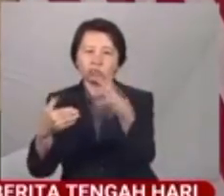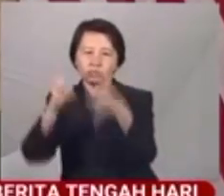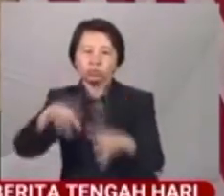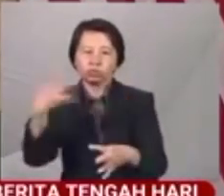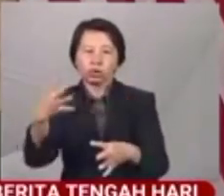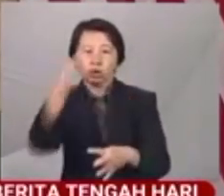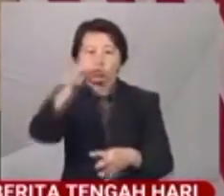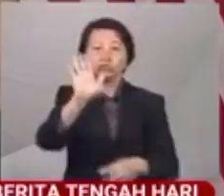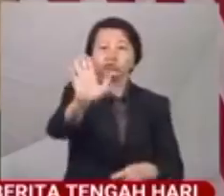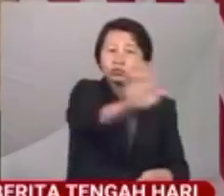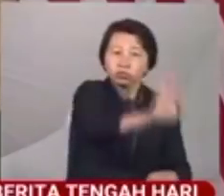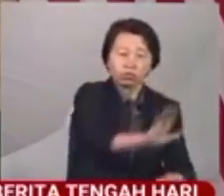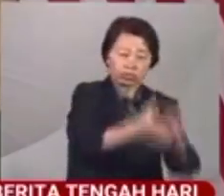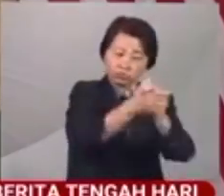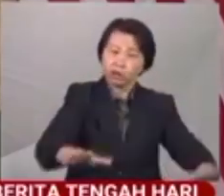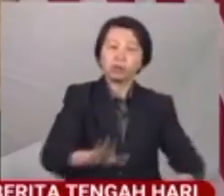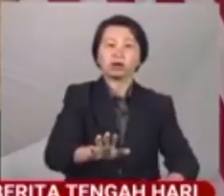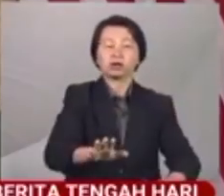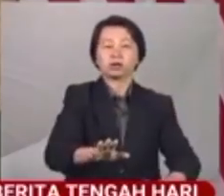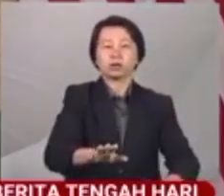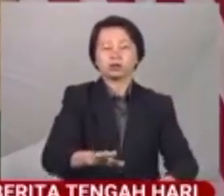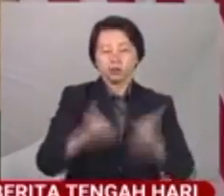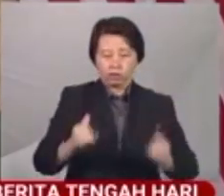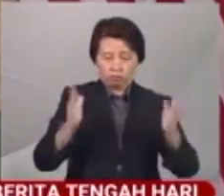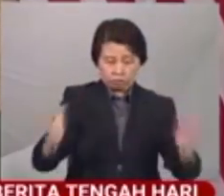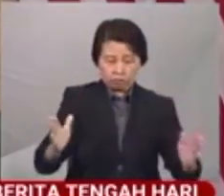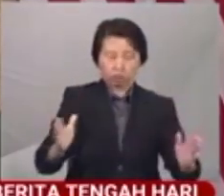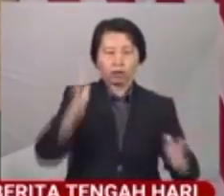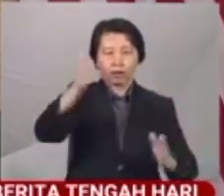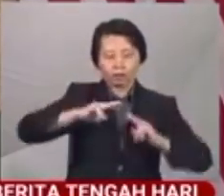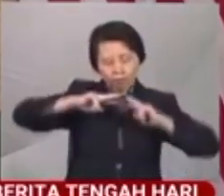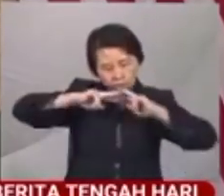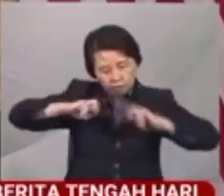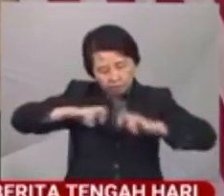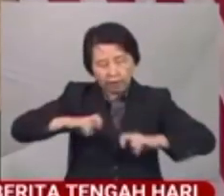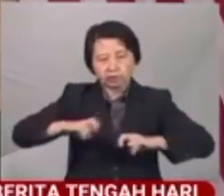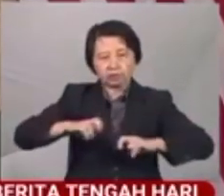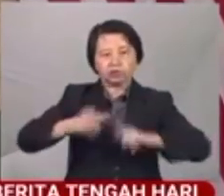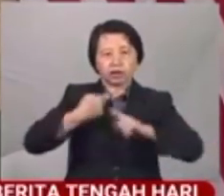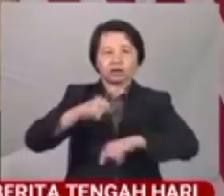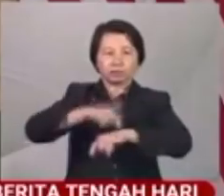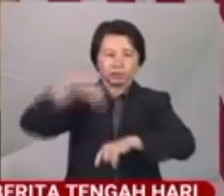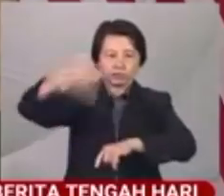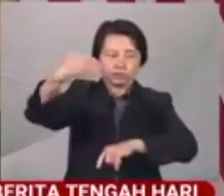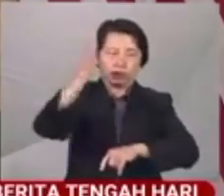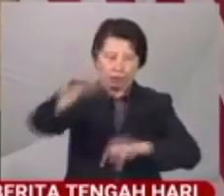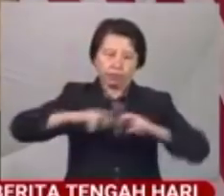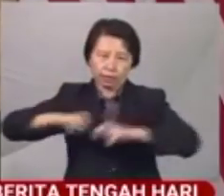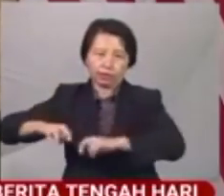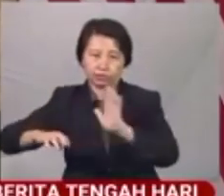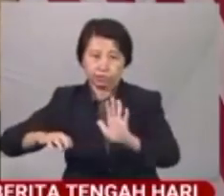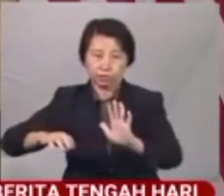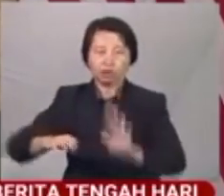Selain itu tempoh kuase perintah ini akan dikaji dia pada semester ke semester